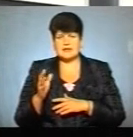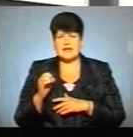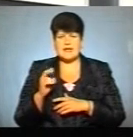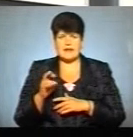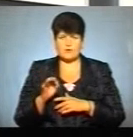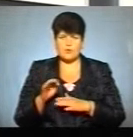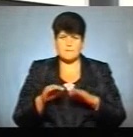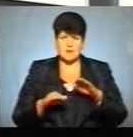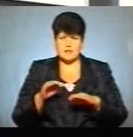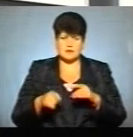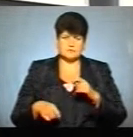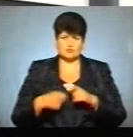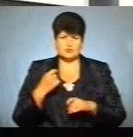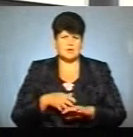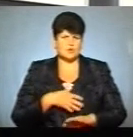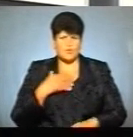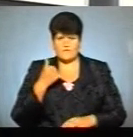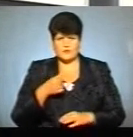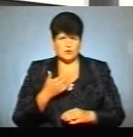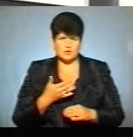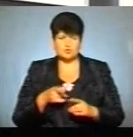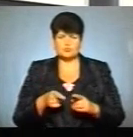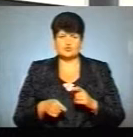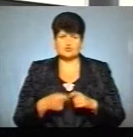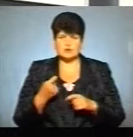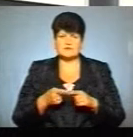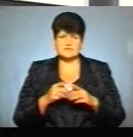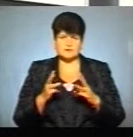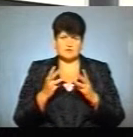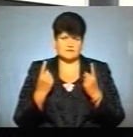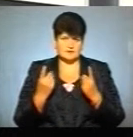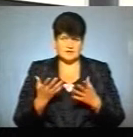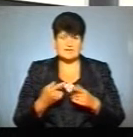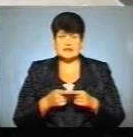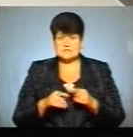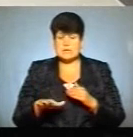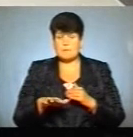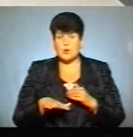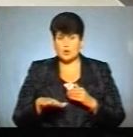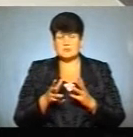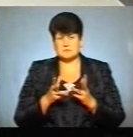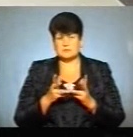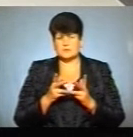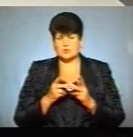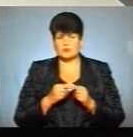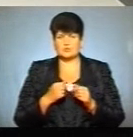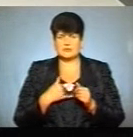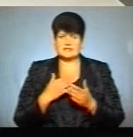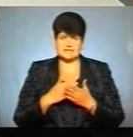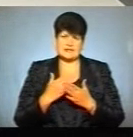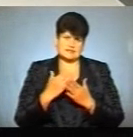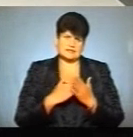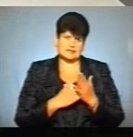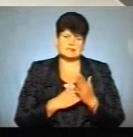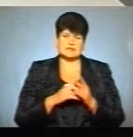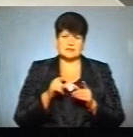екологічний баланс порушується на довгі роки. Тому шкода від таких пожеж значна. І ці площі ми прораховуємо, в нас є певна статистика, хоч